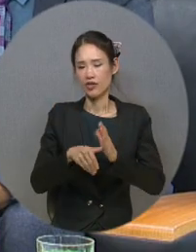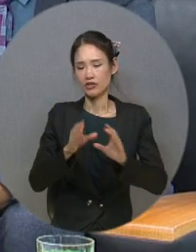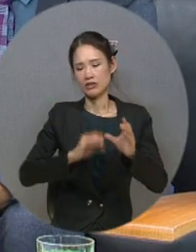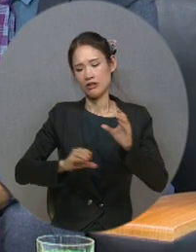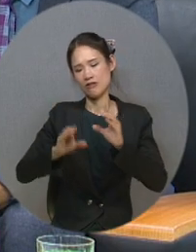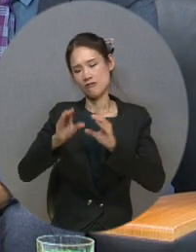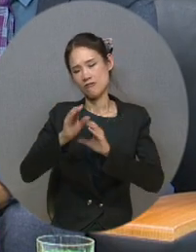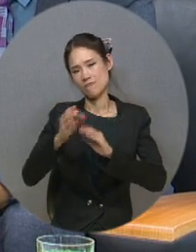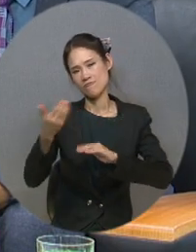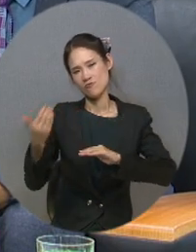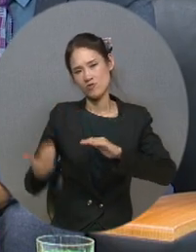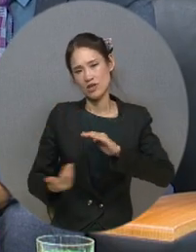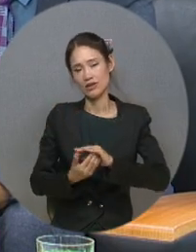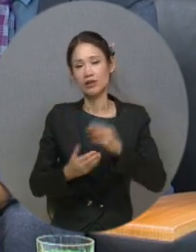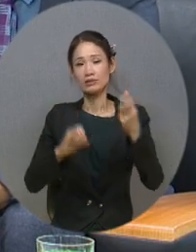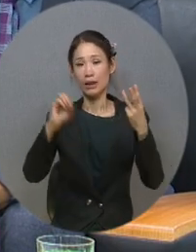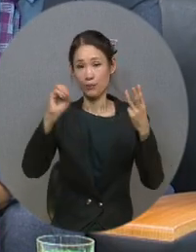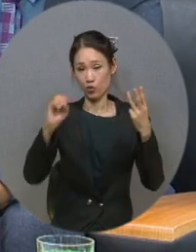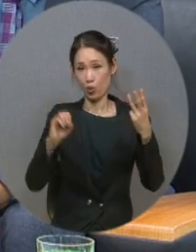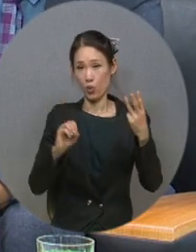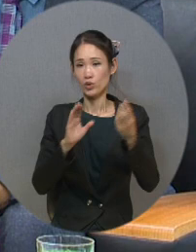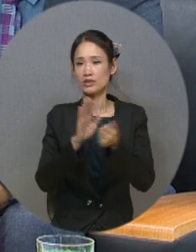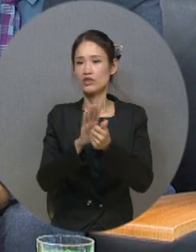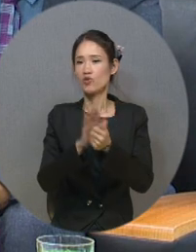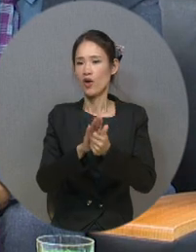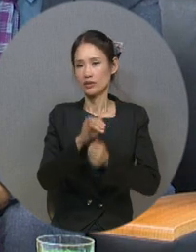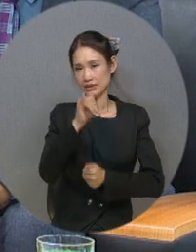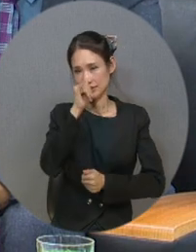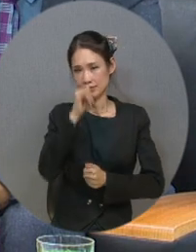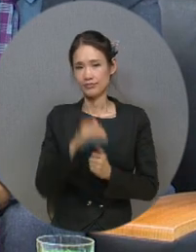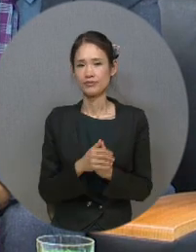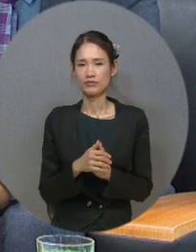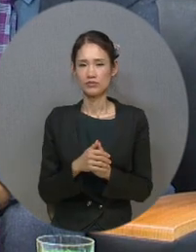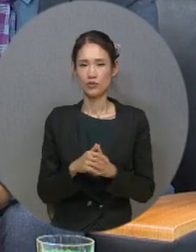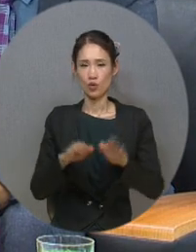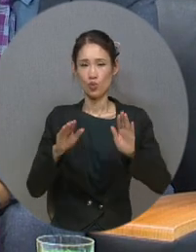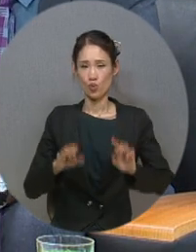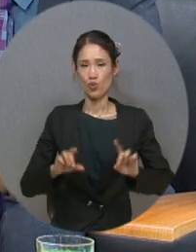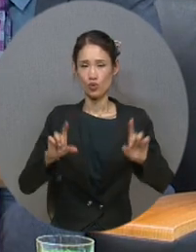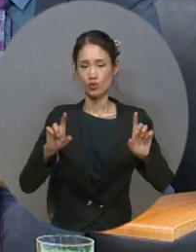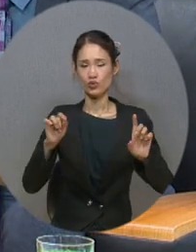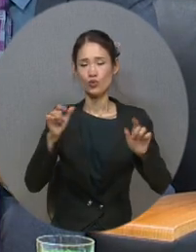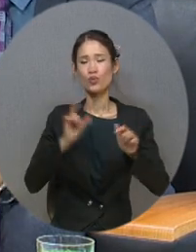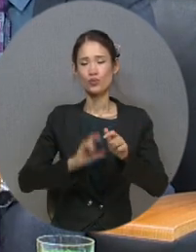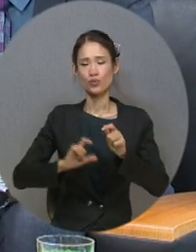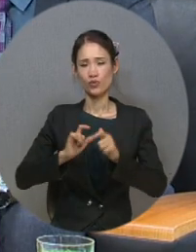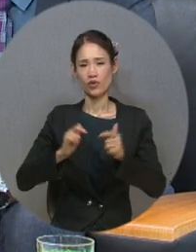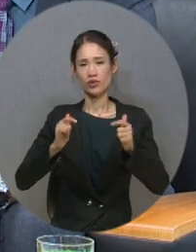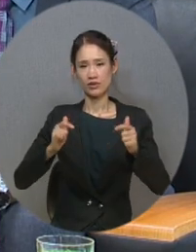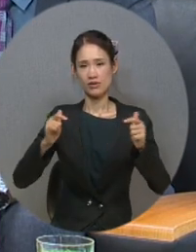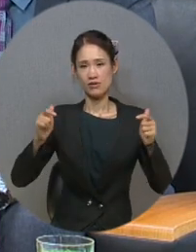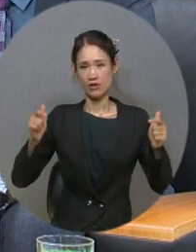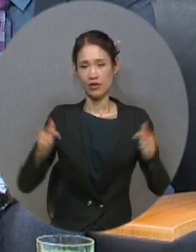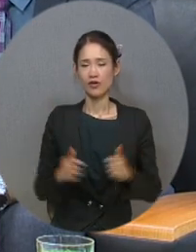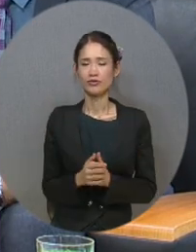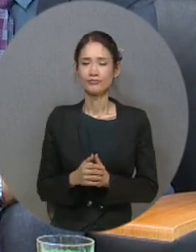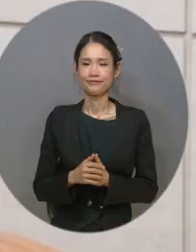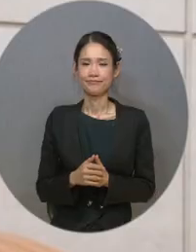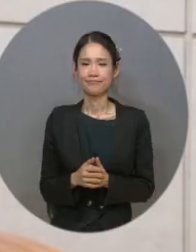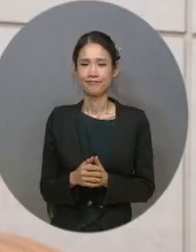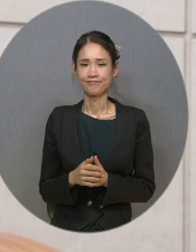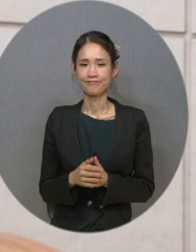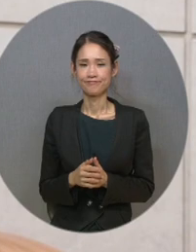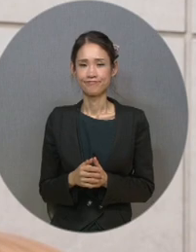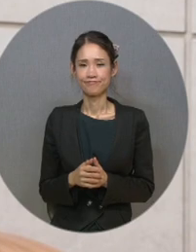3%까지 지원하겠다는 이제 그런 것이 핵심입니다. 네. 예. 근데 올해는 이제 그걸 확대하시더라고요. 예, 조금 더 강화를 해가지고